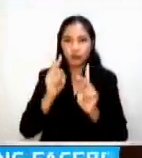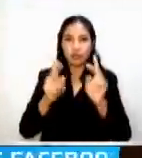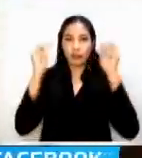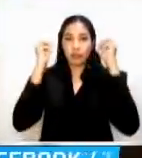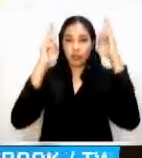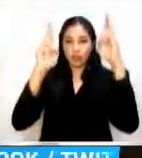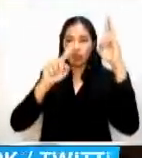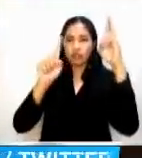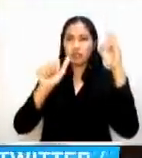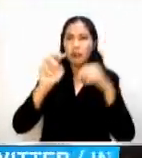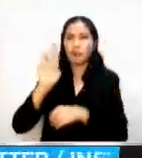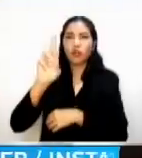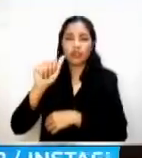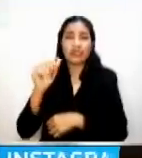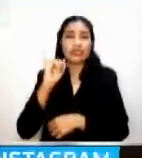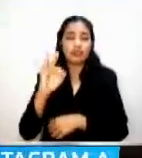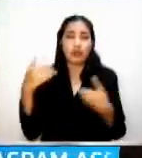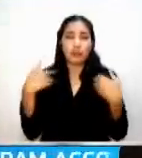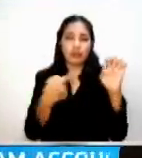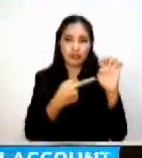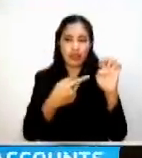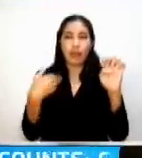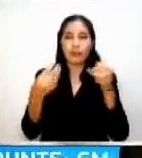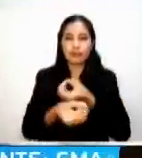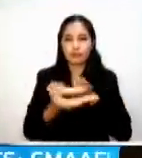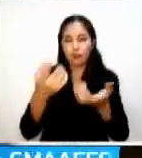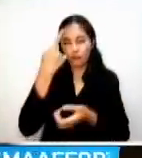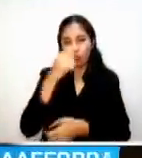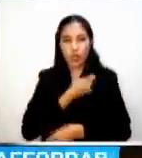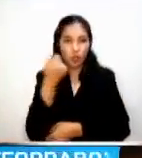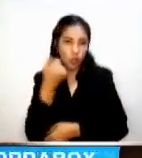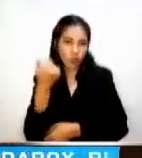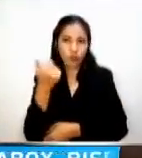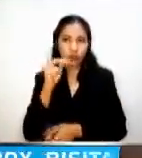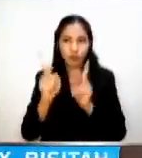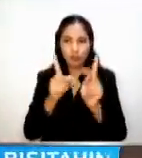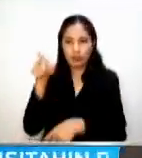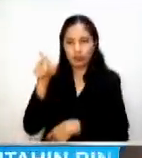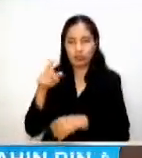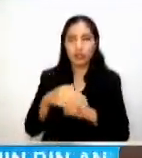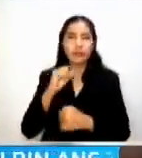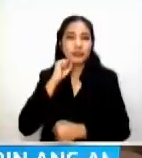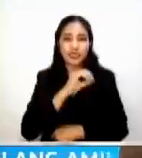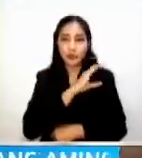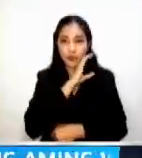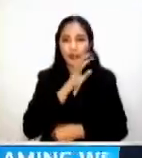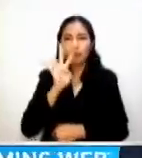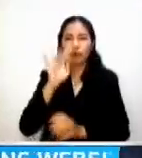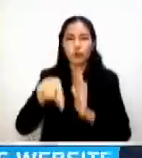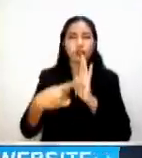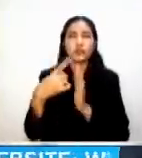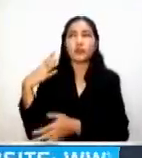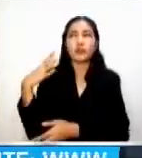pondo, ipapamahagi ito sa iba pang nangangailangang residente. May ilang senior citizen naman na 4 oras ang hinintay bago mabigyan ng